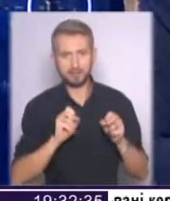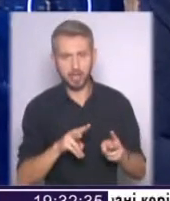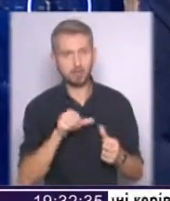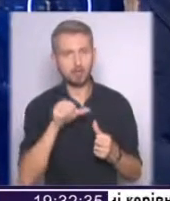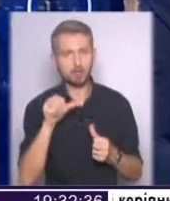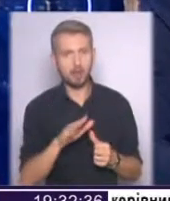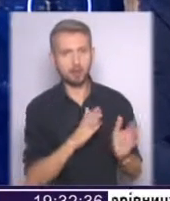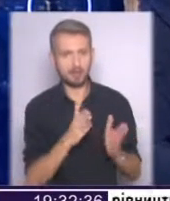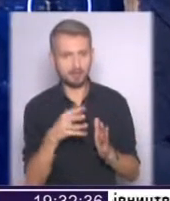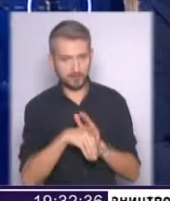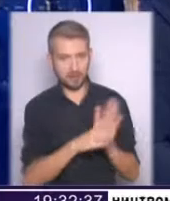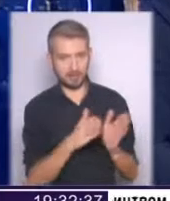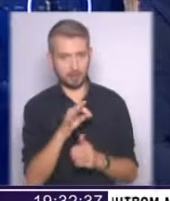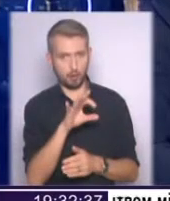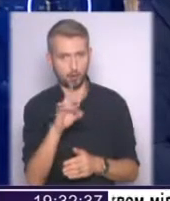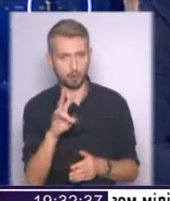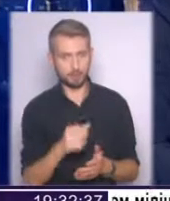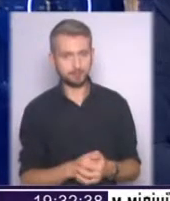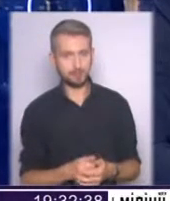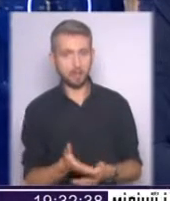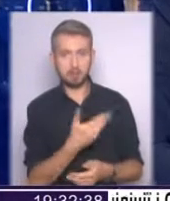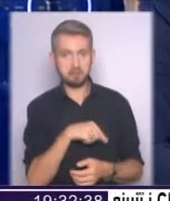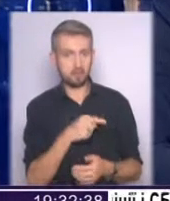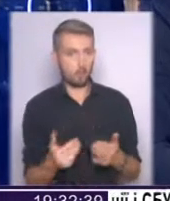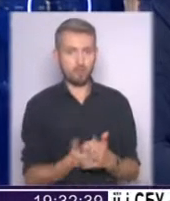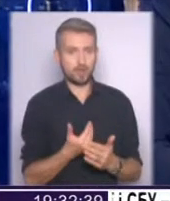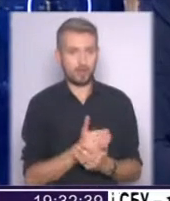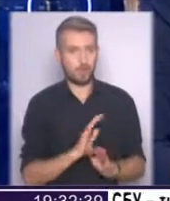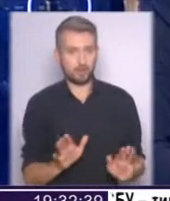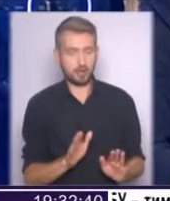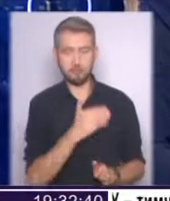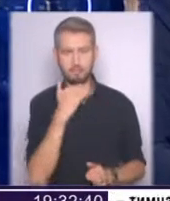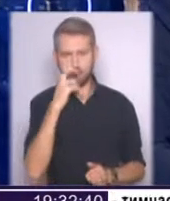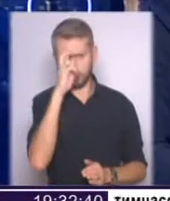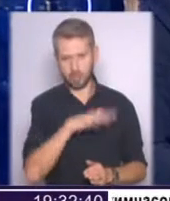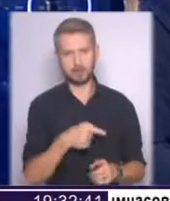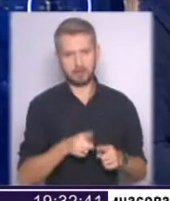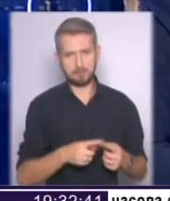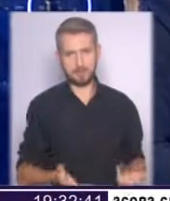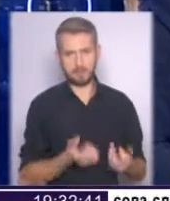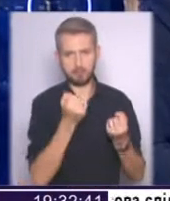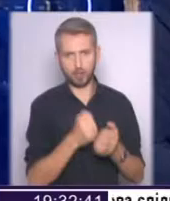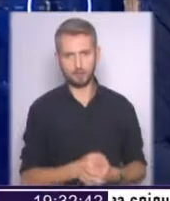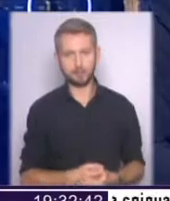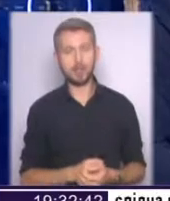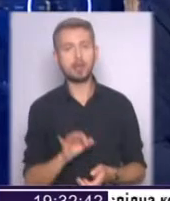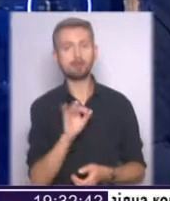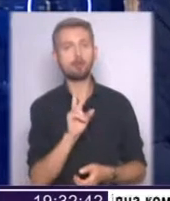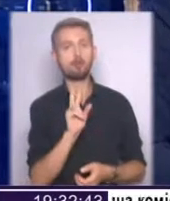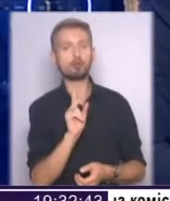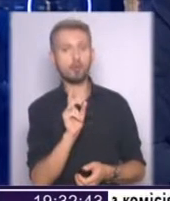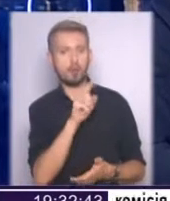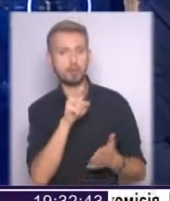в системі ООН. Тому ми, в принципі, в цьому не новатори, і багато країн, до речі, це підтримує. Щодо другого питання,